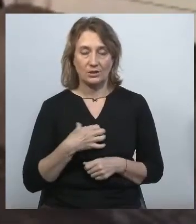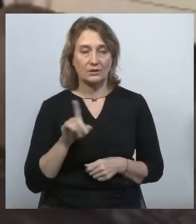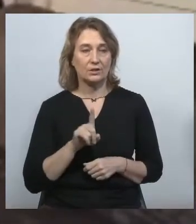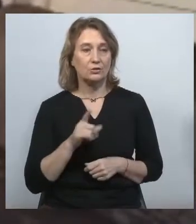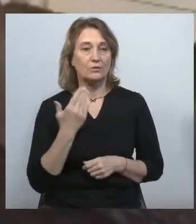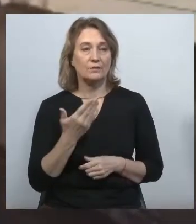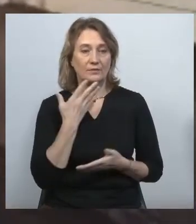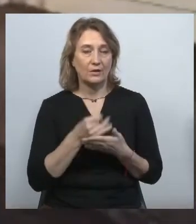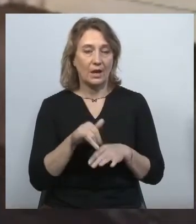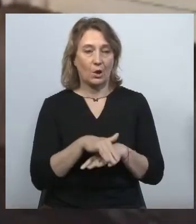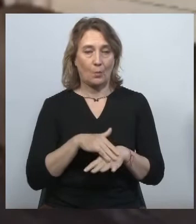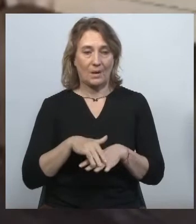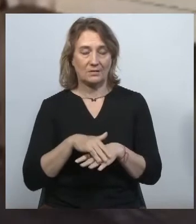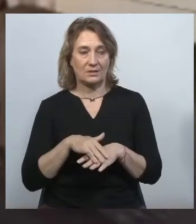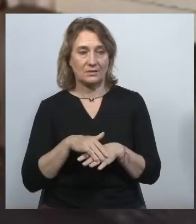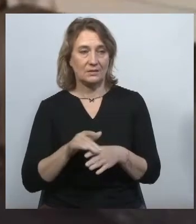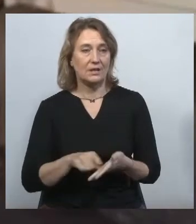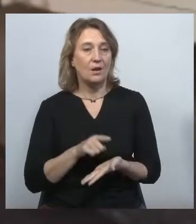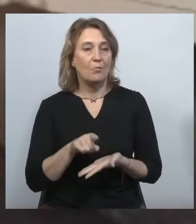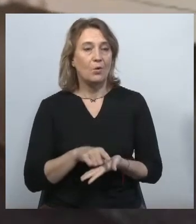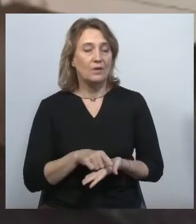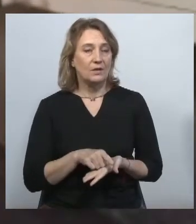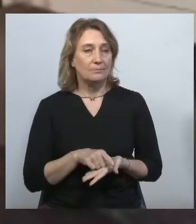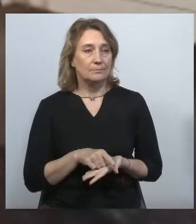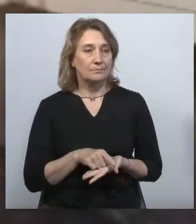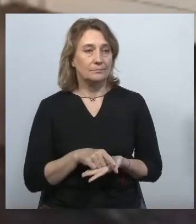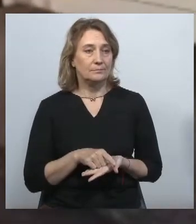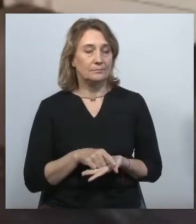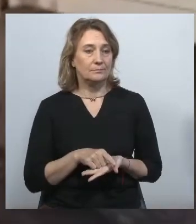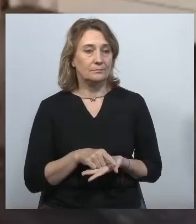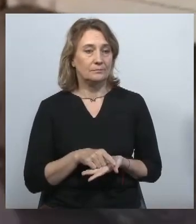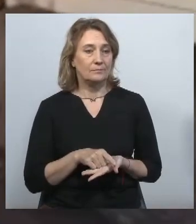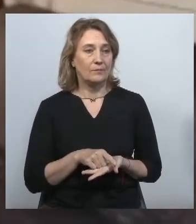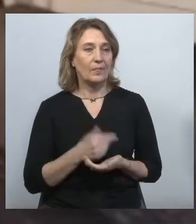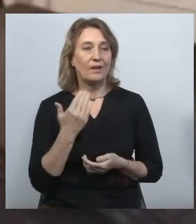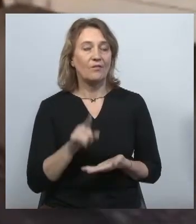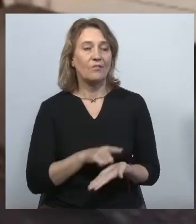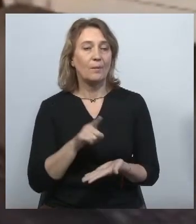ви громадськості повинні. standards we hold ourselves to, and